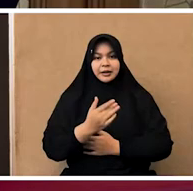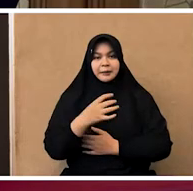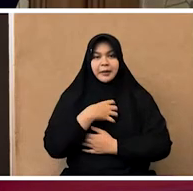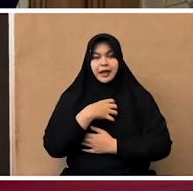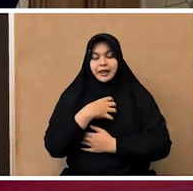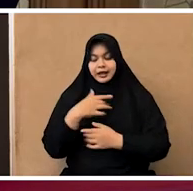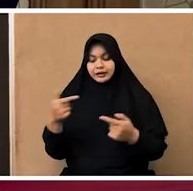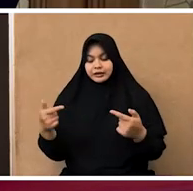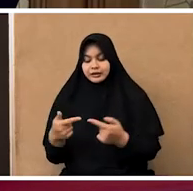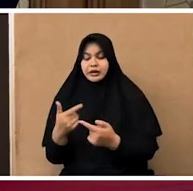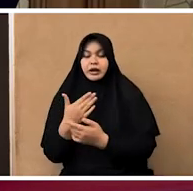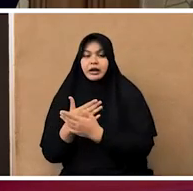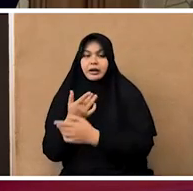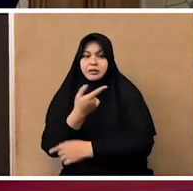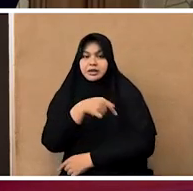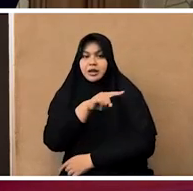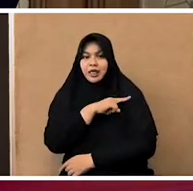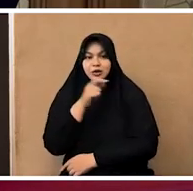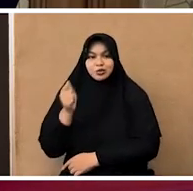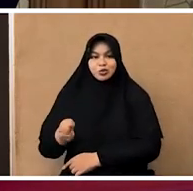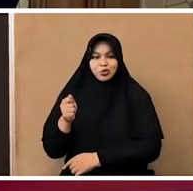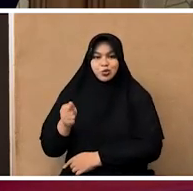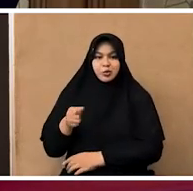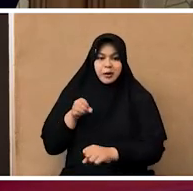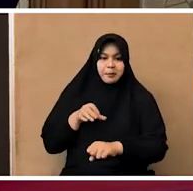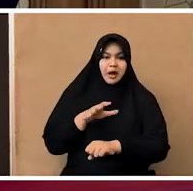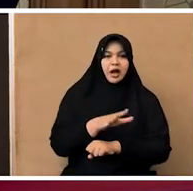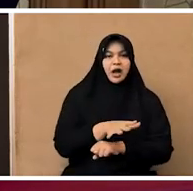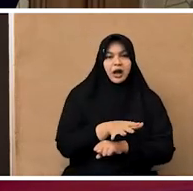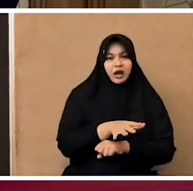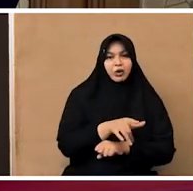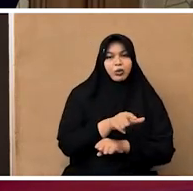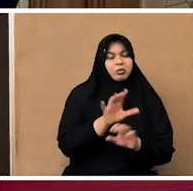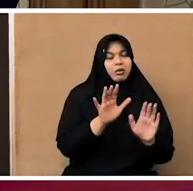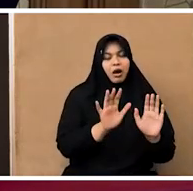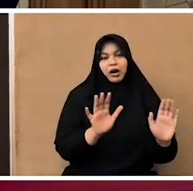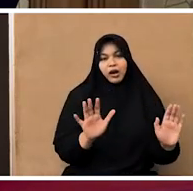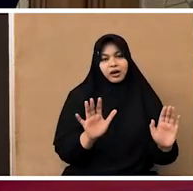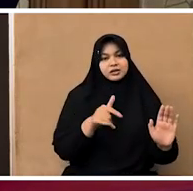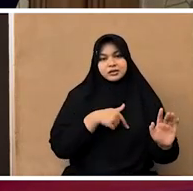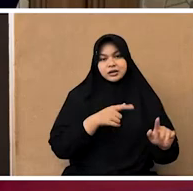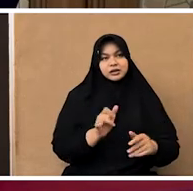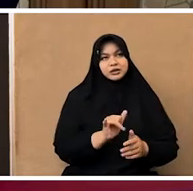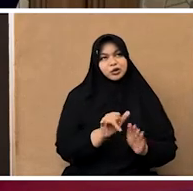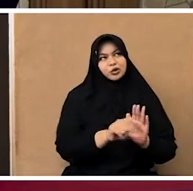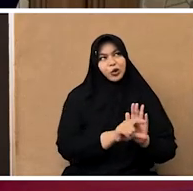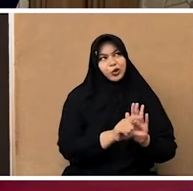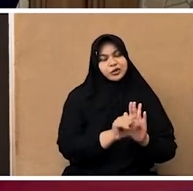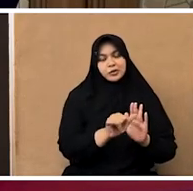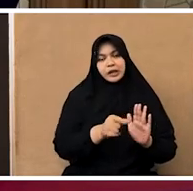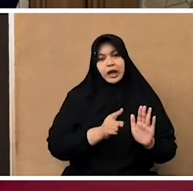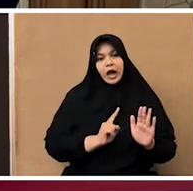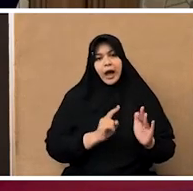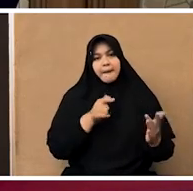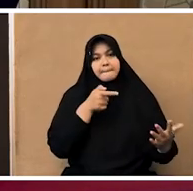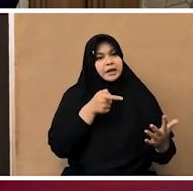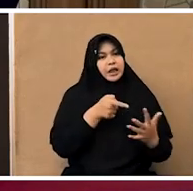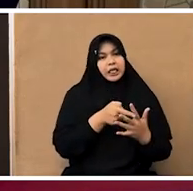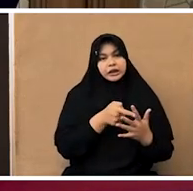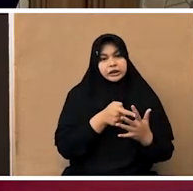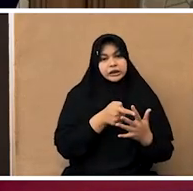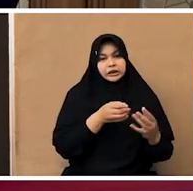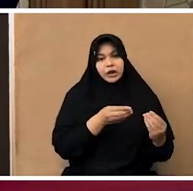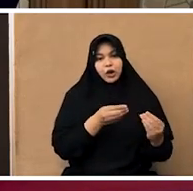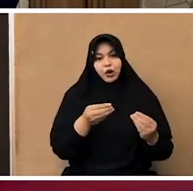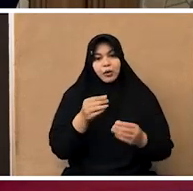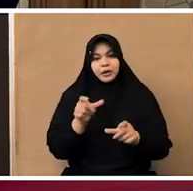dampaknya bisa ke hak lain tuh hak pilih itu terdampak ketika apa penyandang disabilitas mental